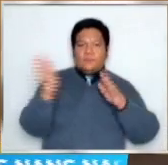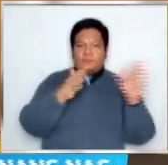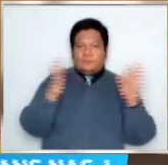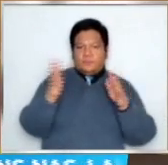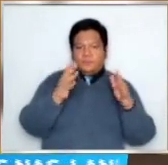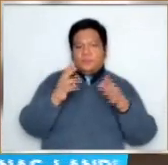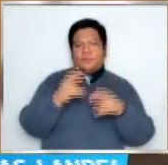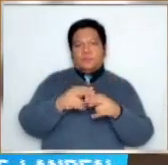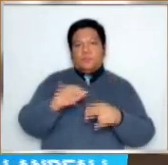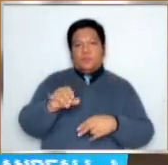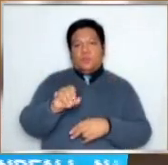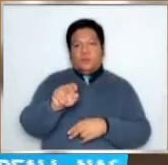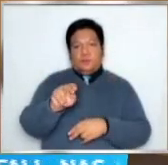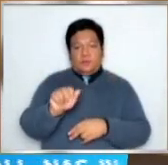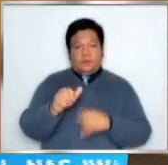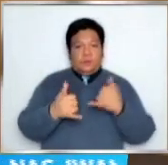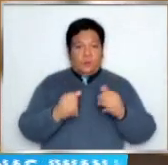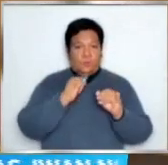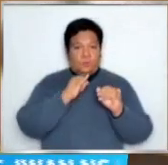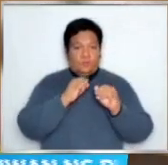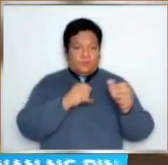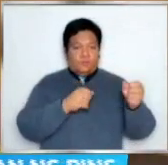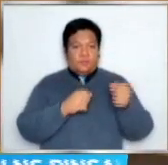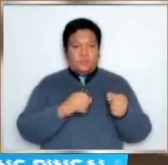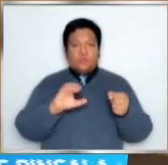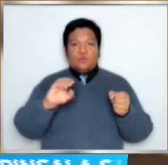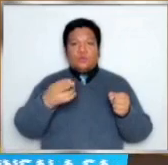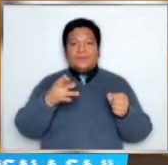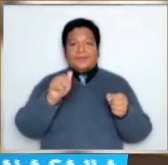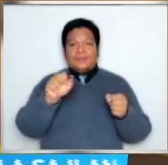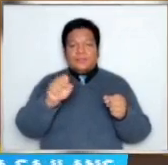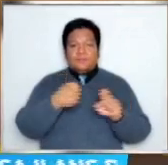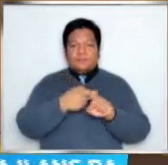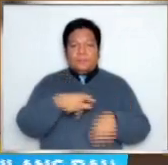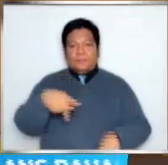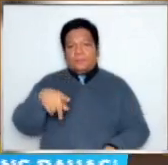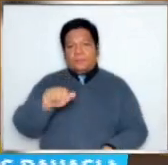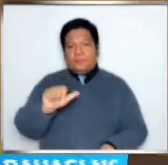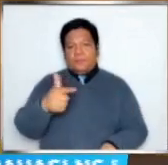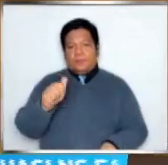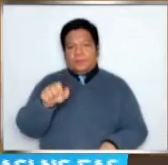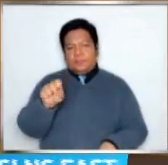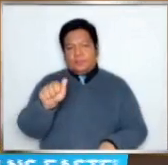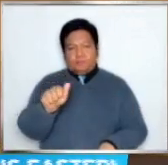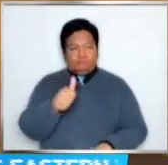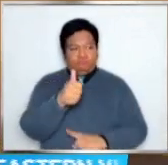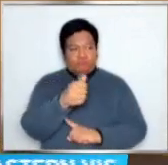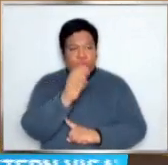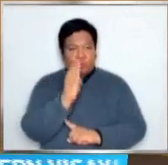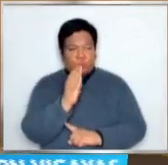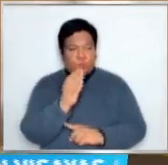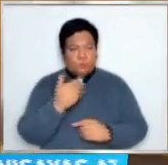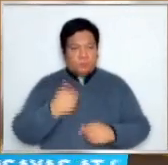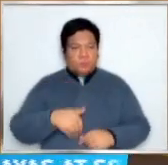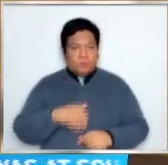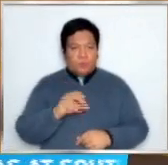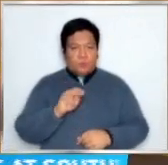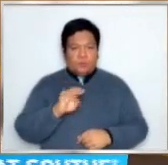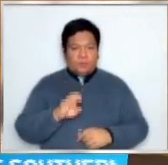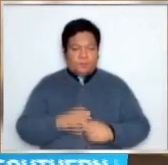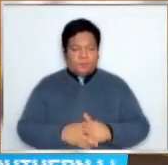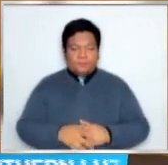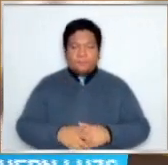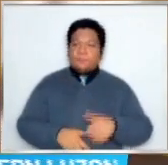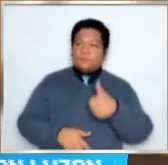Chris Perez, ang Senior Weather Specialist ng PAGASA. Magandang tanghali po sa inyo, Sir Chris. Si Connie po ito. Magandang tanghali rin